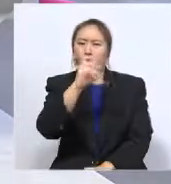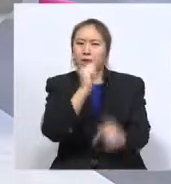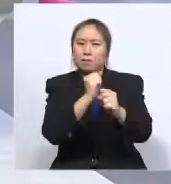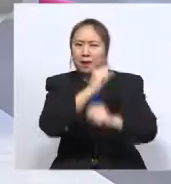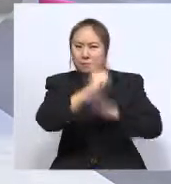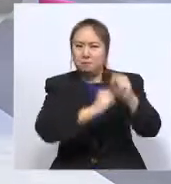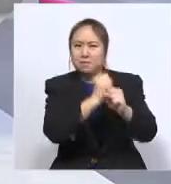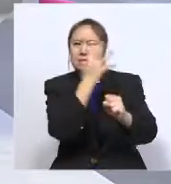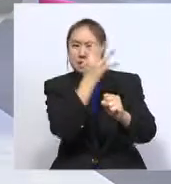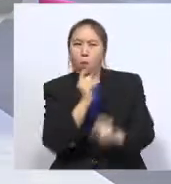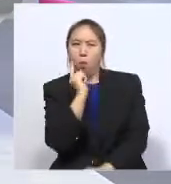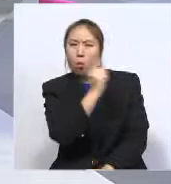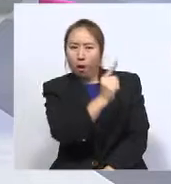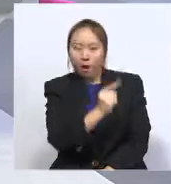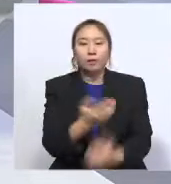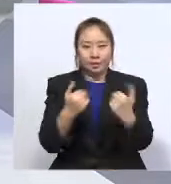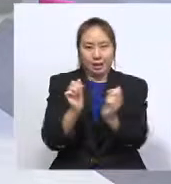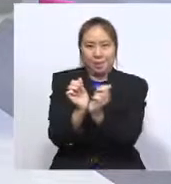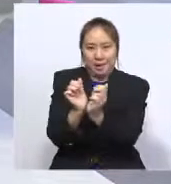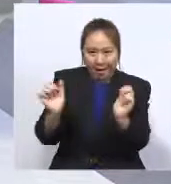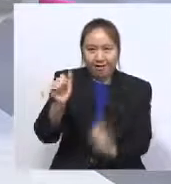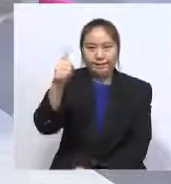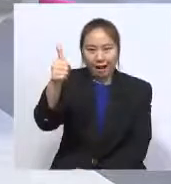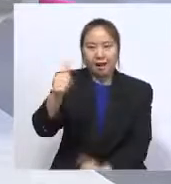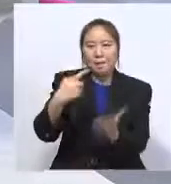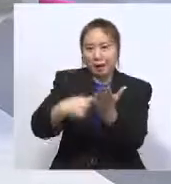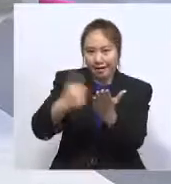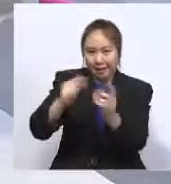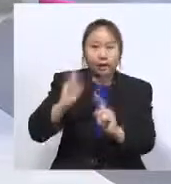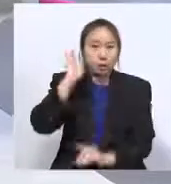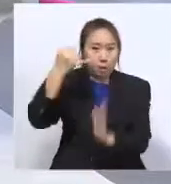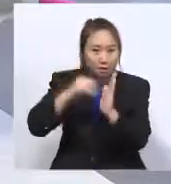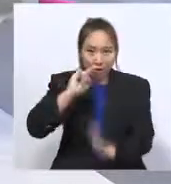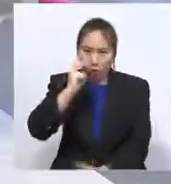โดยเจ้าหน้าที่นะครับให้ประกันตัวแต่ห้ามทำผิดแบบนี้ซ้ำอีกครับ